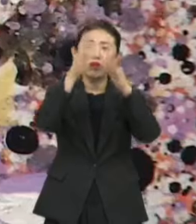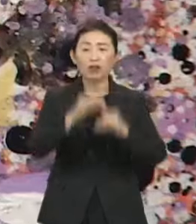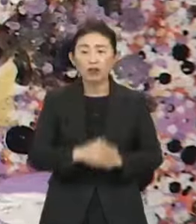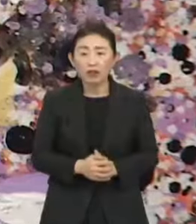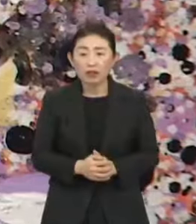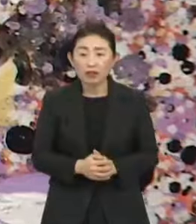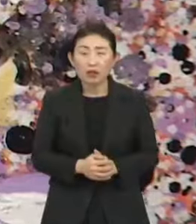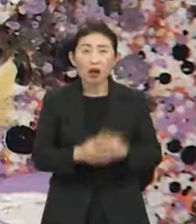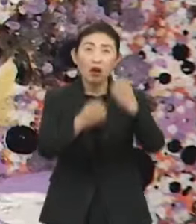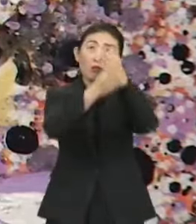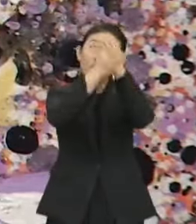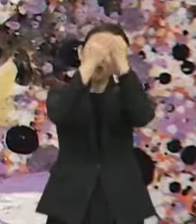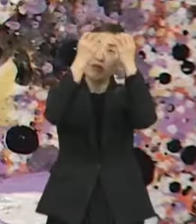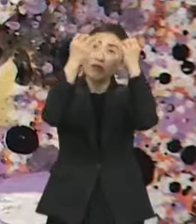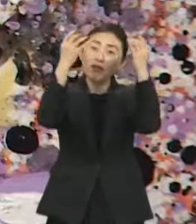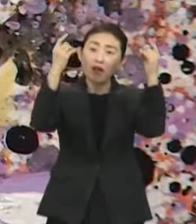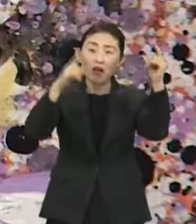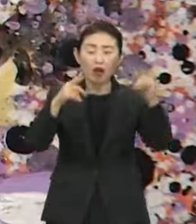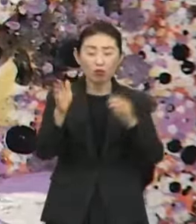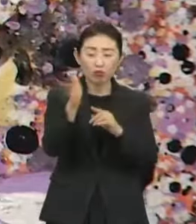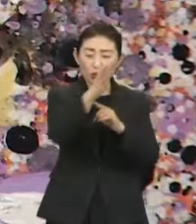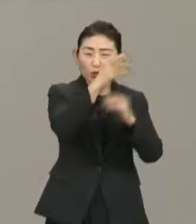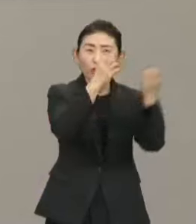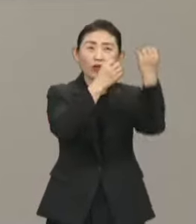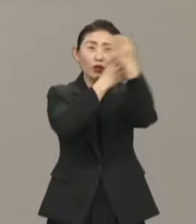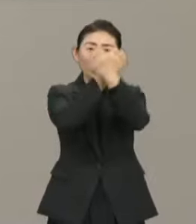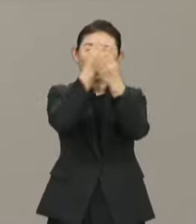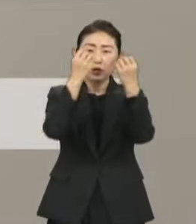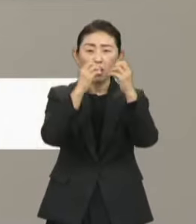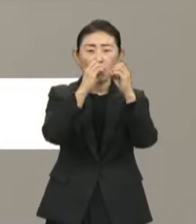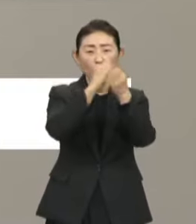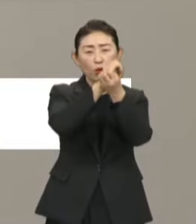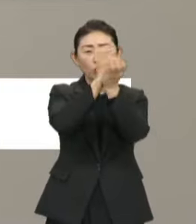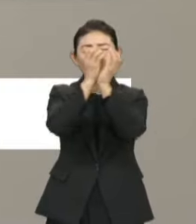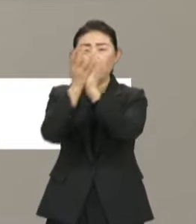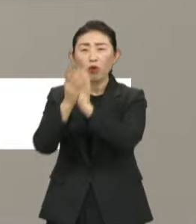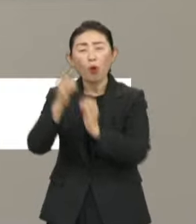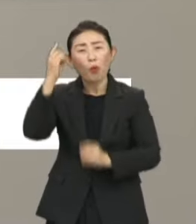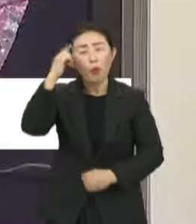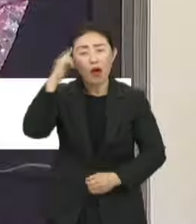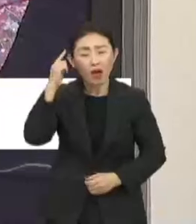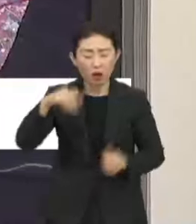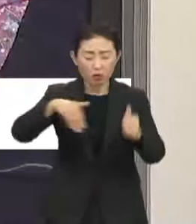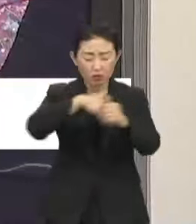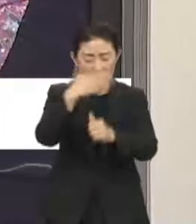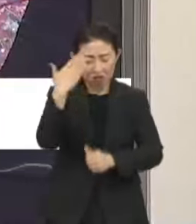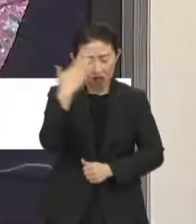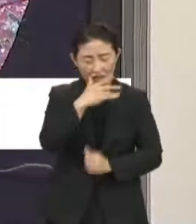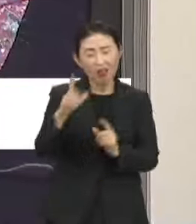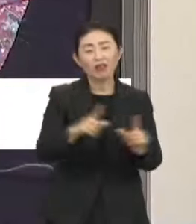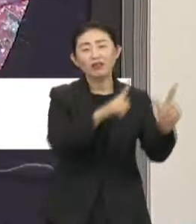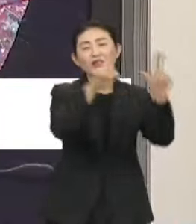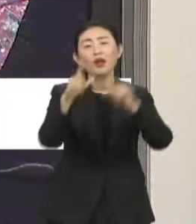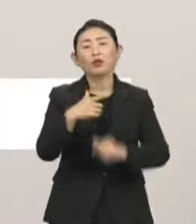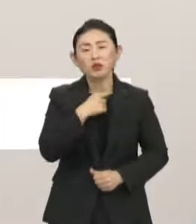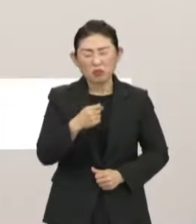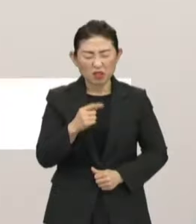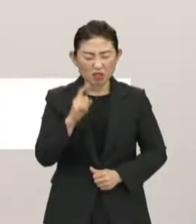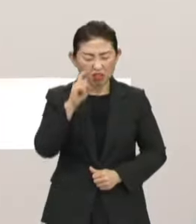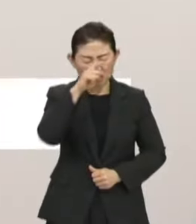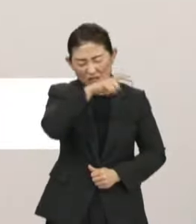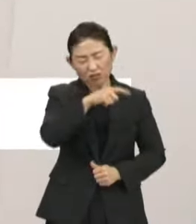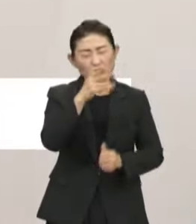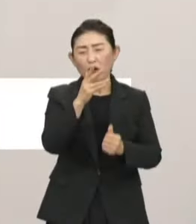무수히 떠있는 별을 배경으로 한 물고기와 꽃은 청정지역에 대한 갈망과 환경오염을 멈추자는 메시지를 담고